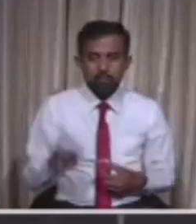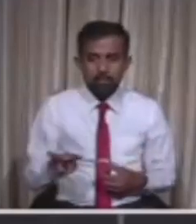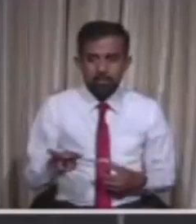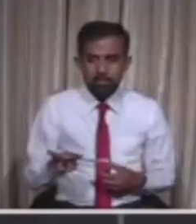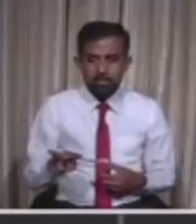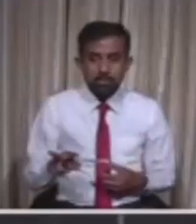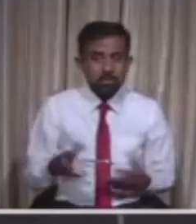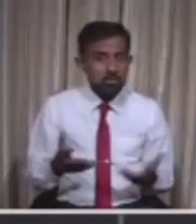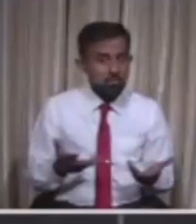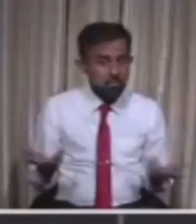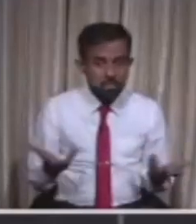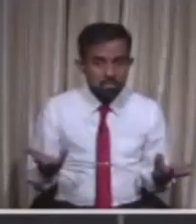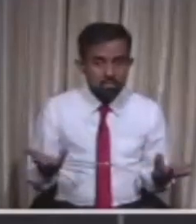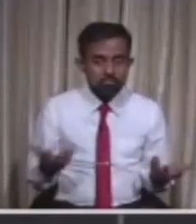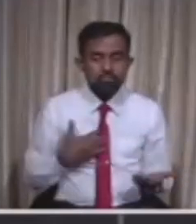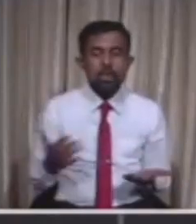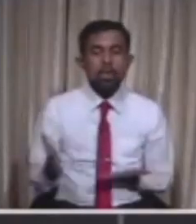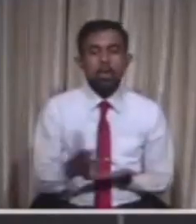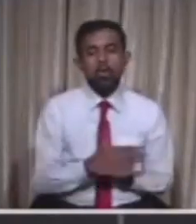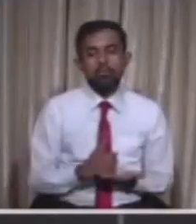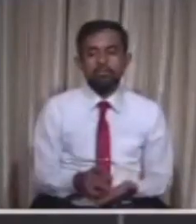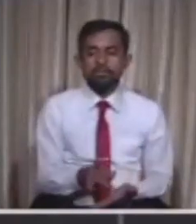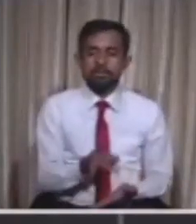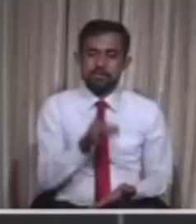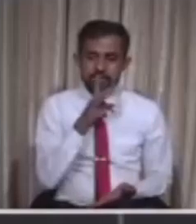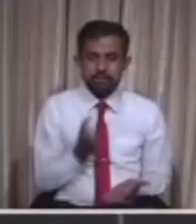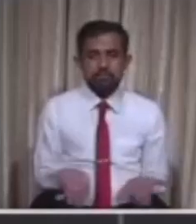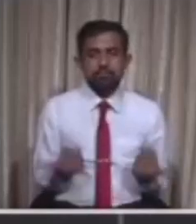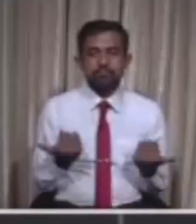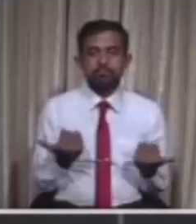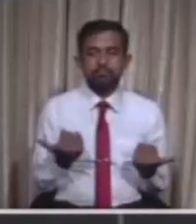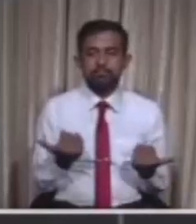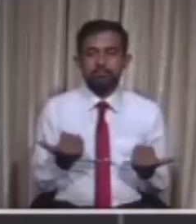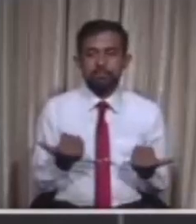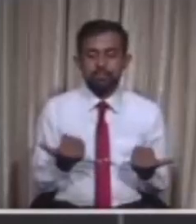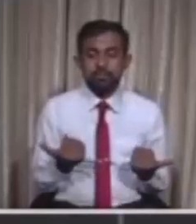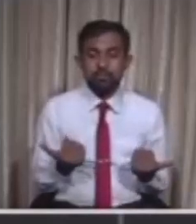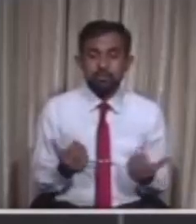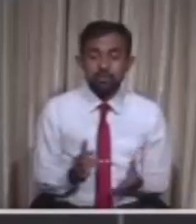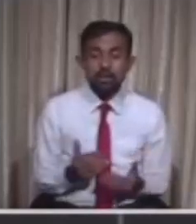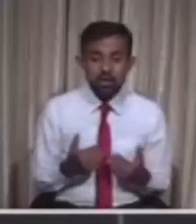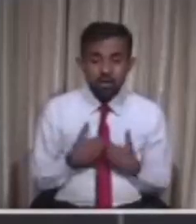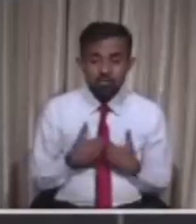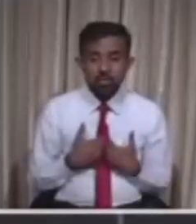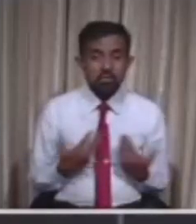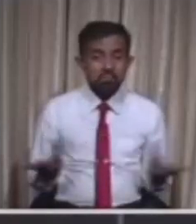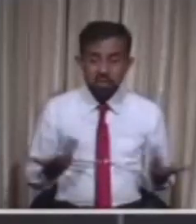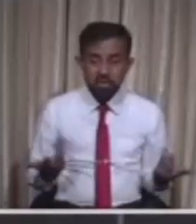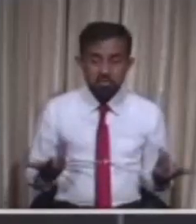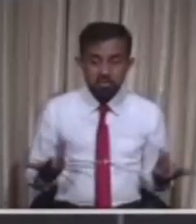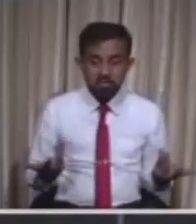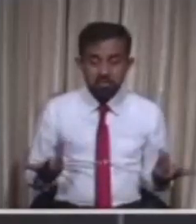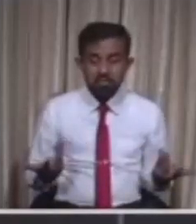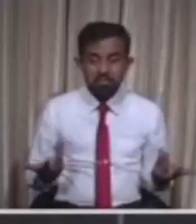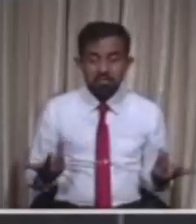එහෙම බැරි වුණොත් අපි සියලු දෙනාම ලැජ්ජා වෙන්න ඕනේ එහෙම වෙලා මදි අපි කරගන්න බැරි වුණොත්